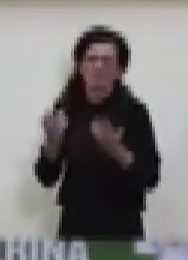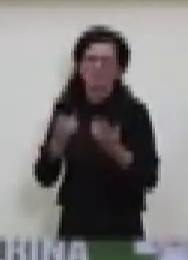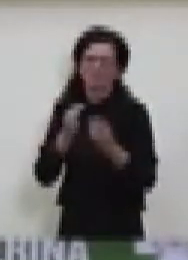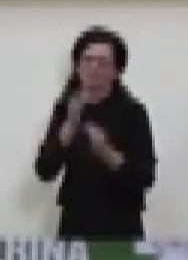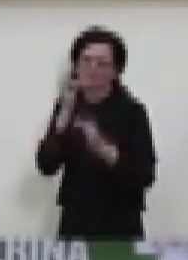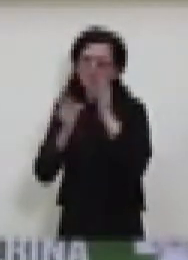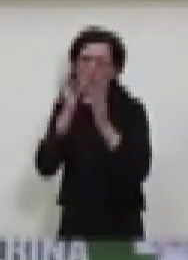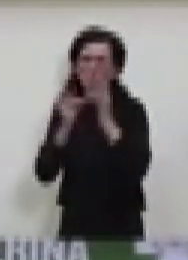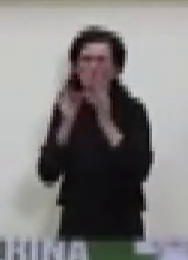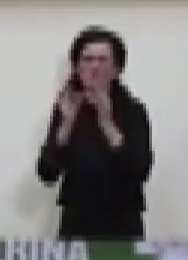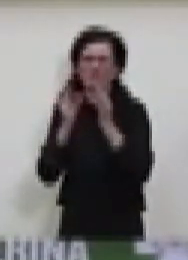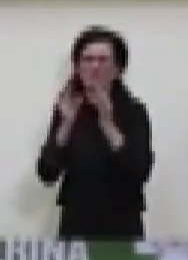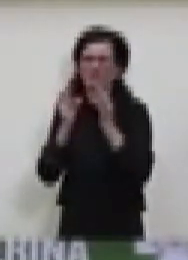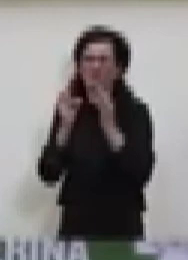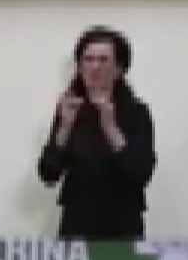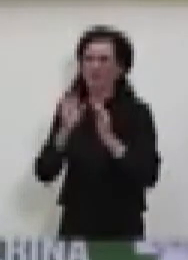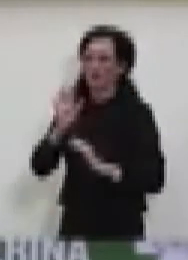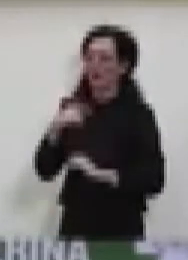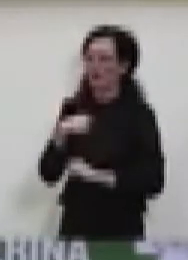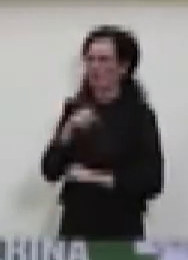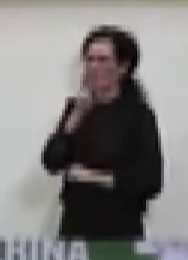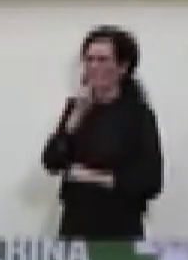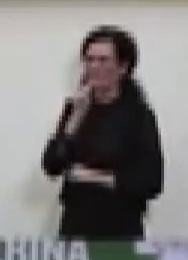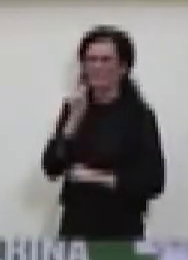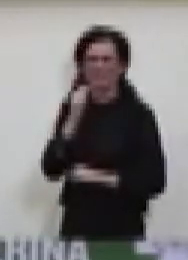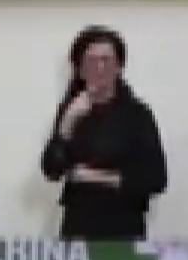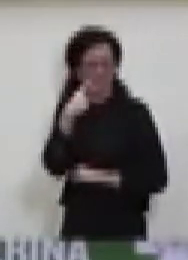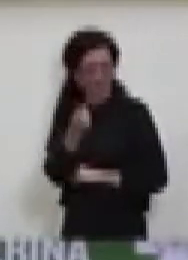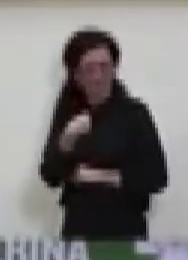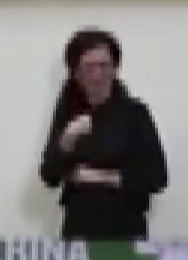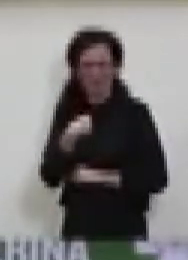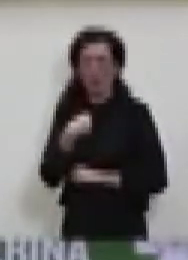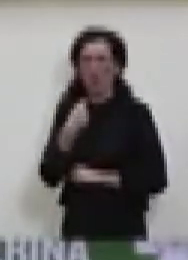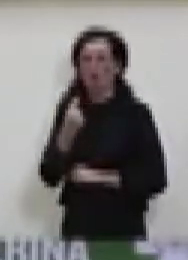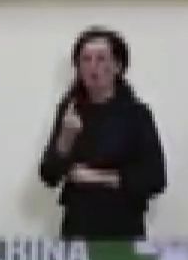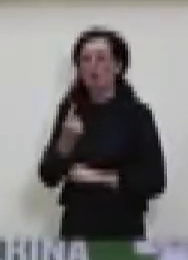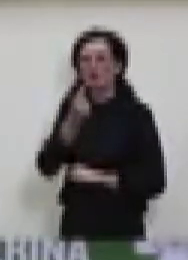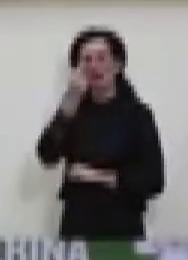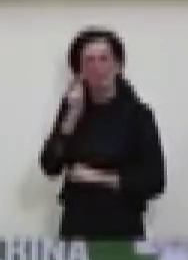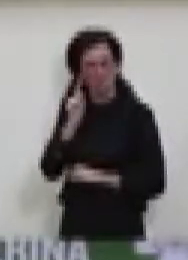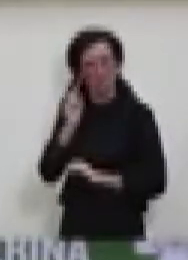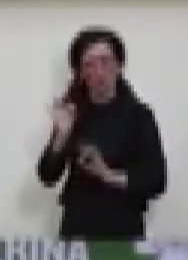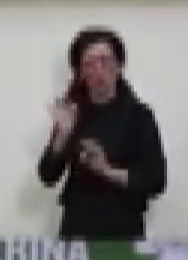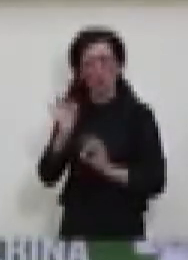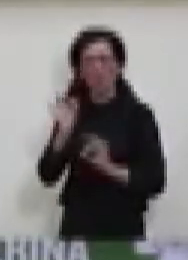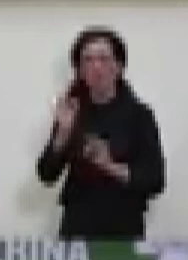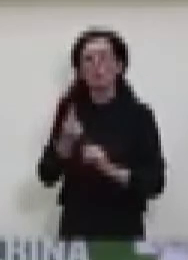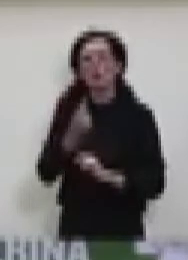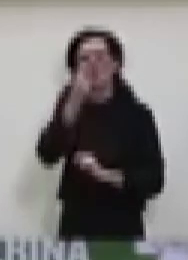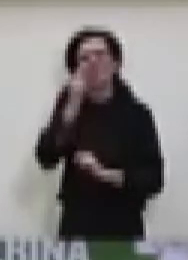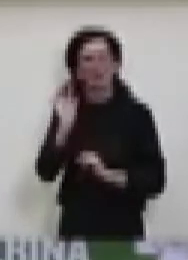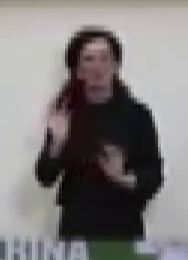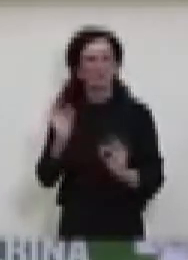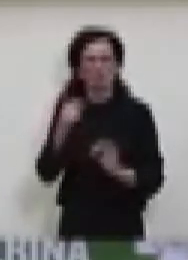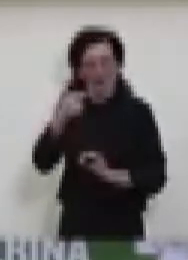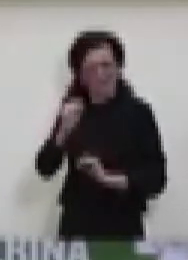capacità scusate quella io parlo tapponi per il tappone il prelievo è tanto per essere trattato di cd tamponi dove ci sono